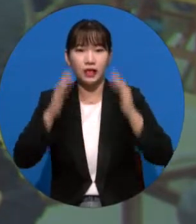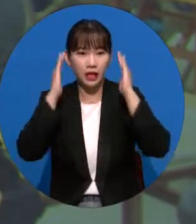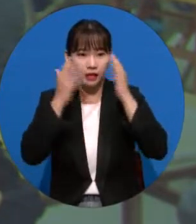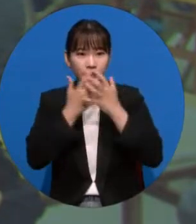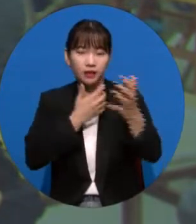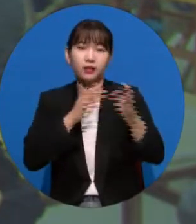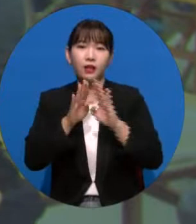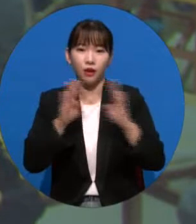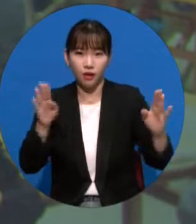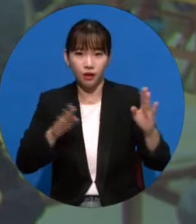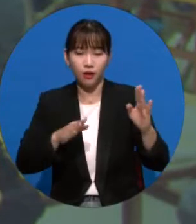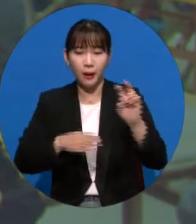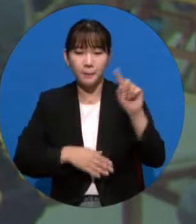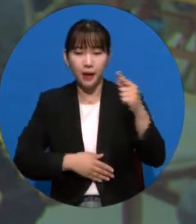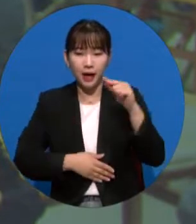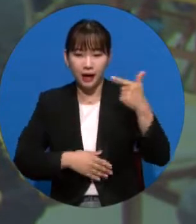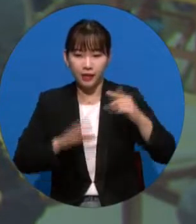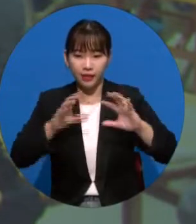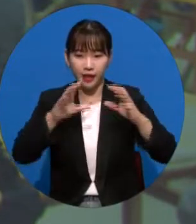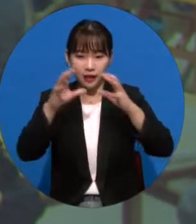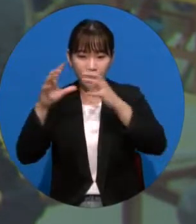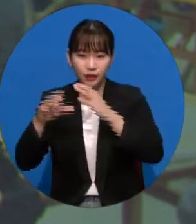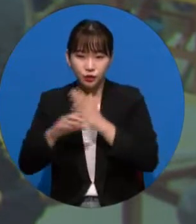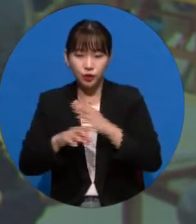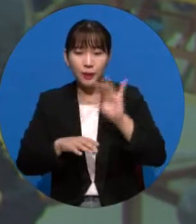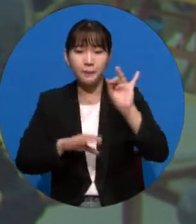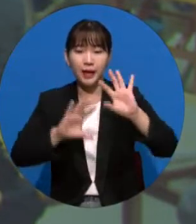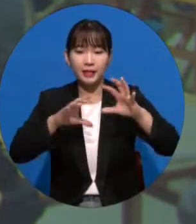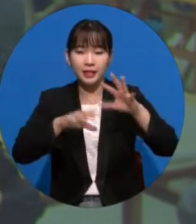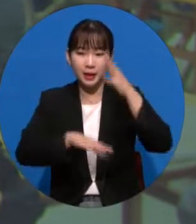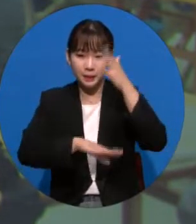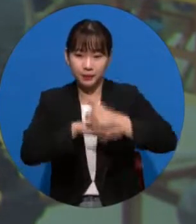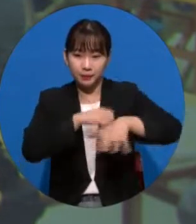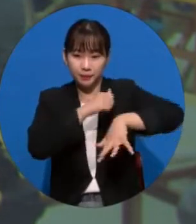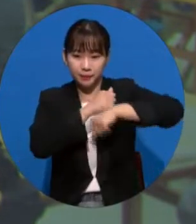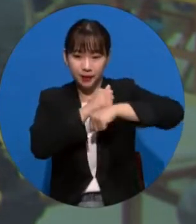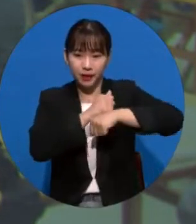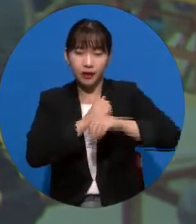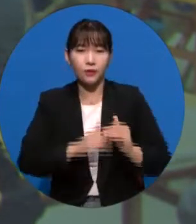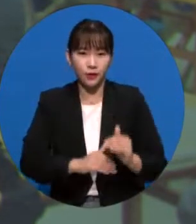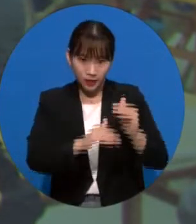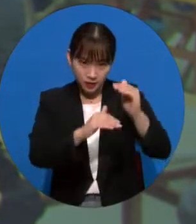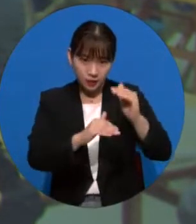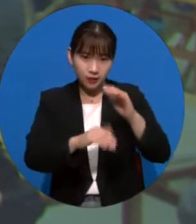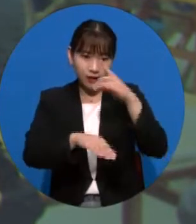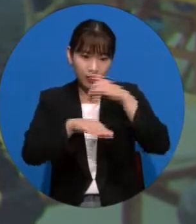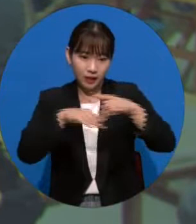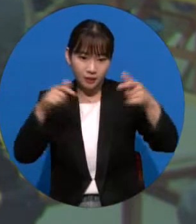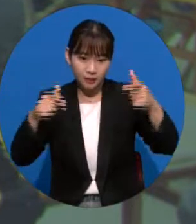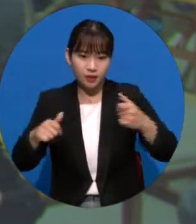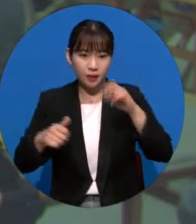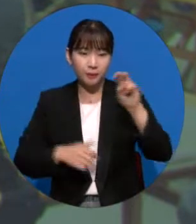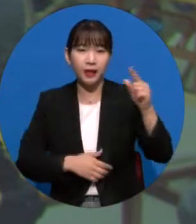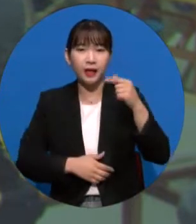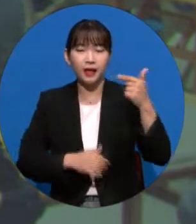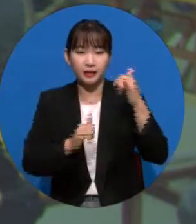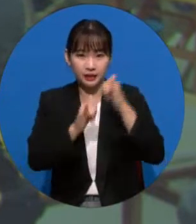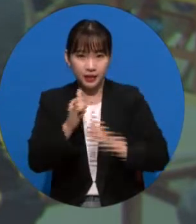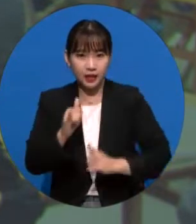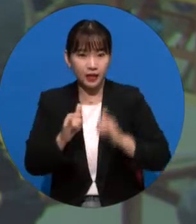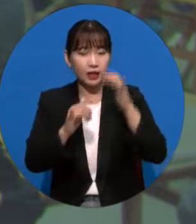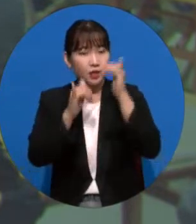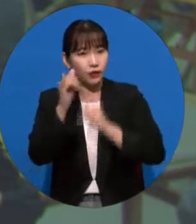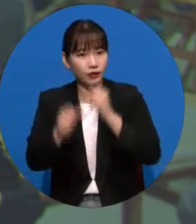열렸습니다. 고대 마한의 여러 나라 가운데 백제 마지막으로 흡수되는 과정 등 해남의 마한사는 역사적으로